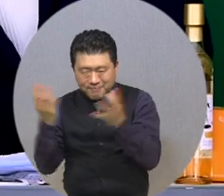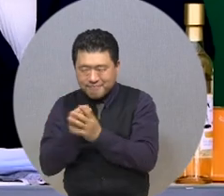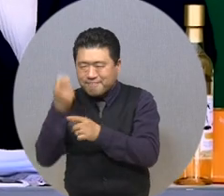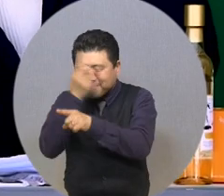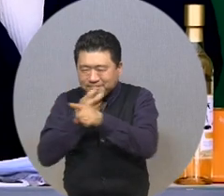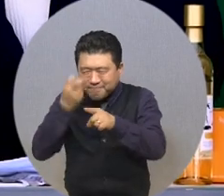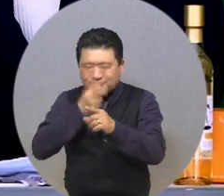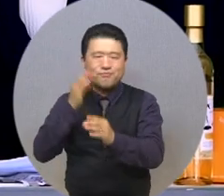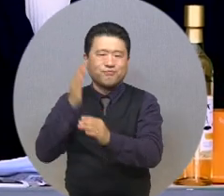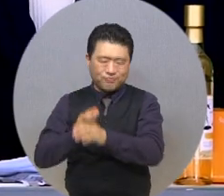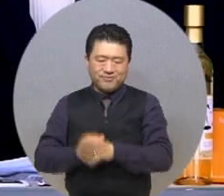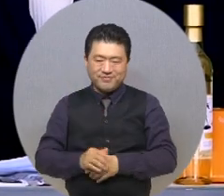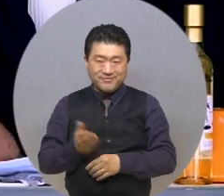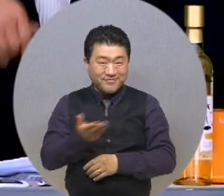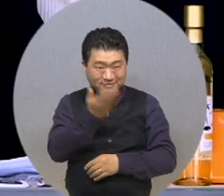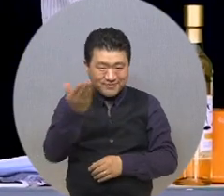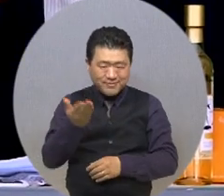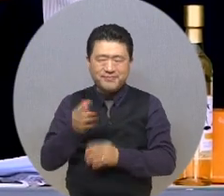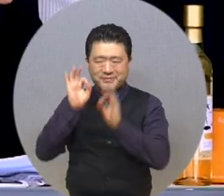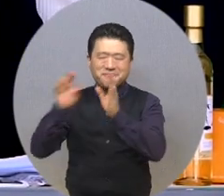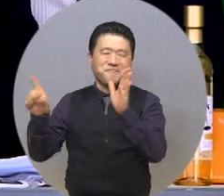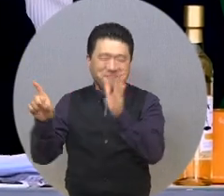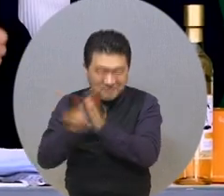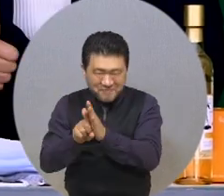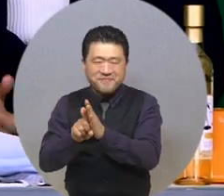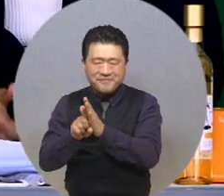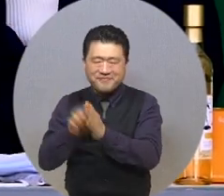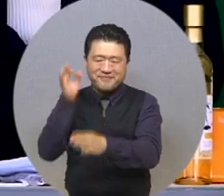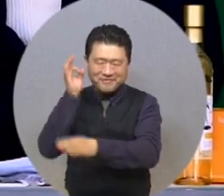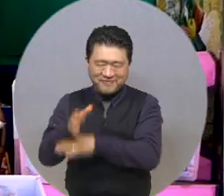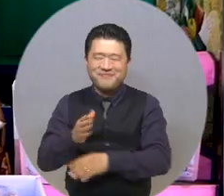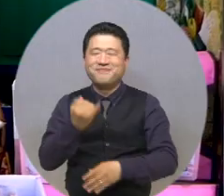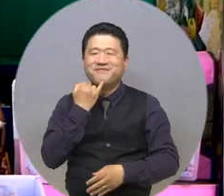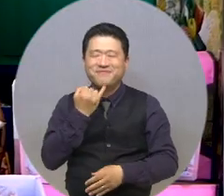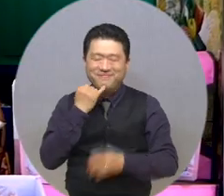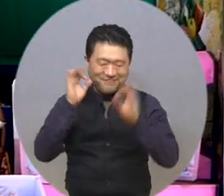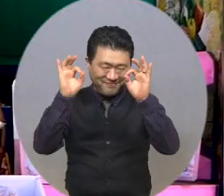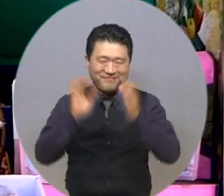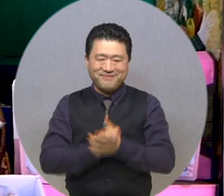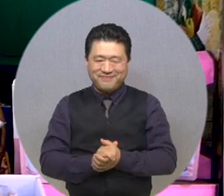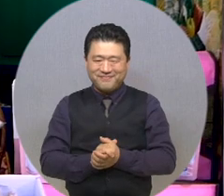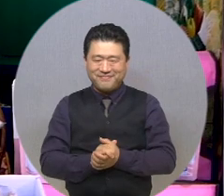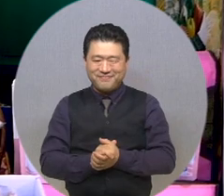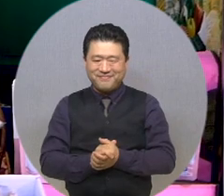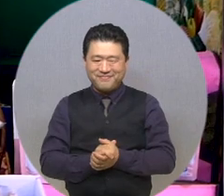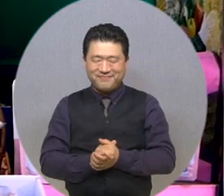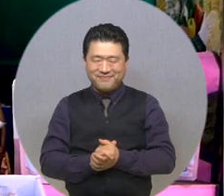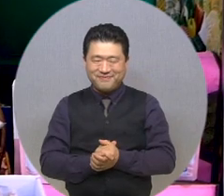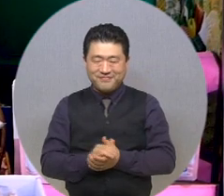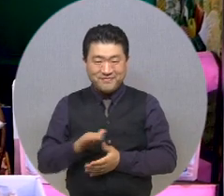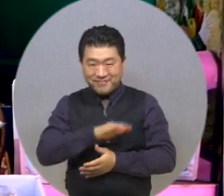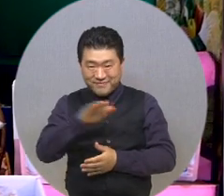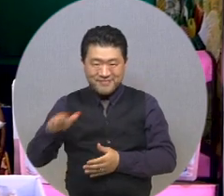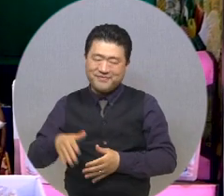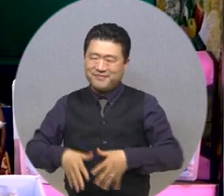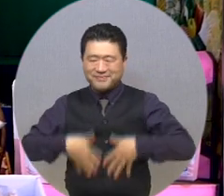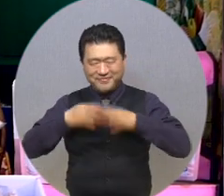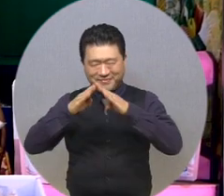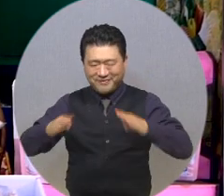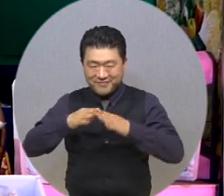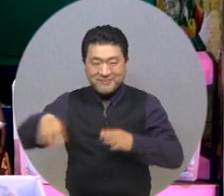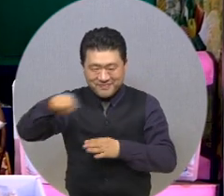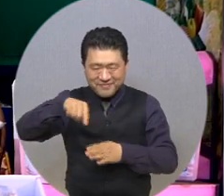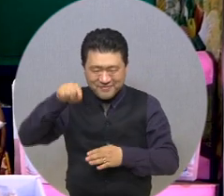관리하고 있으니까요. 맞아요. 여러분 믿고 구입하셔도 좋습니다. 자, 저희가요. 전라남도와 그리고